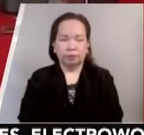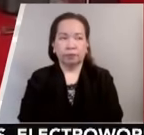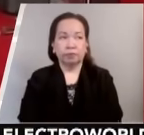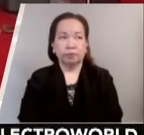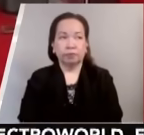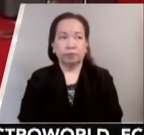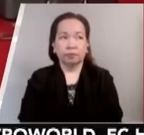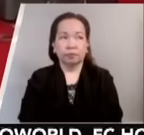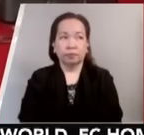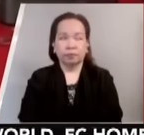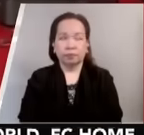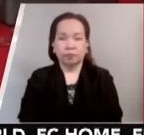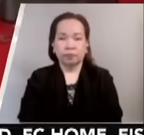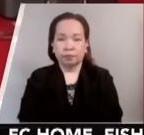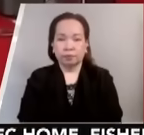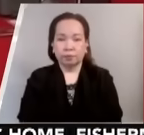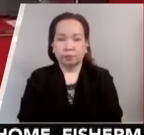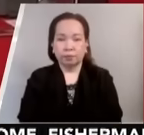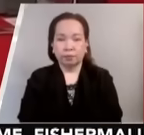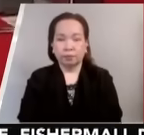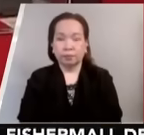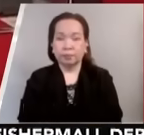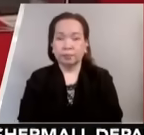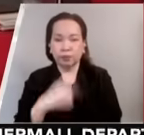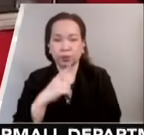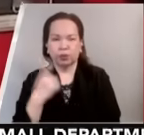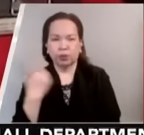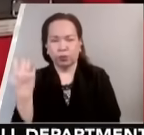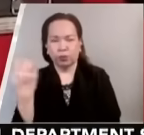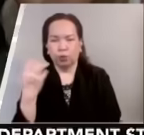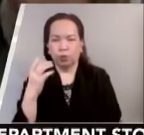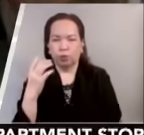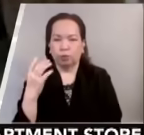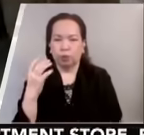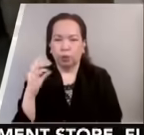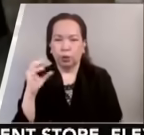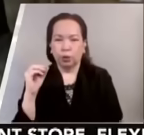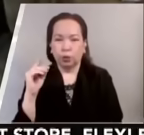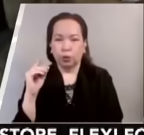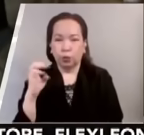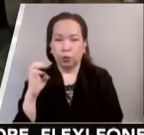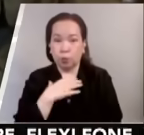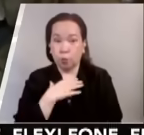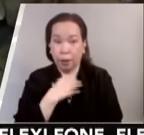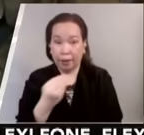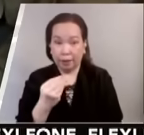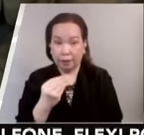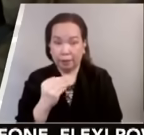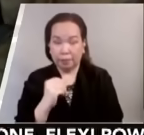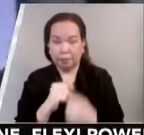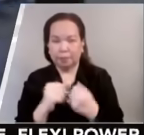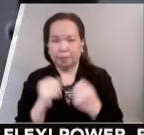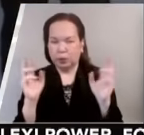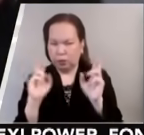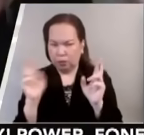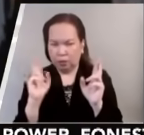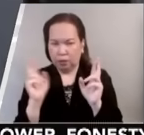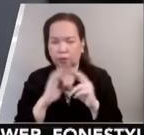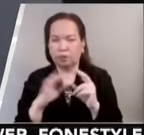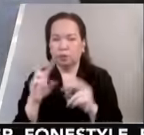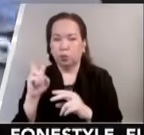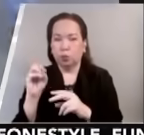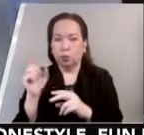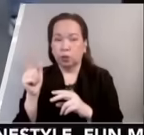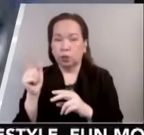mahalaga dahil cold white ngayon ang health syem sa buong bansa para sa Salubong 2024 Ininspeksyon ni